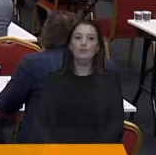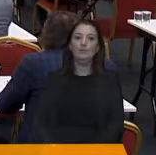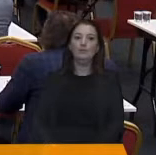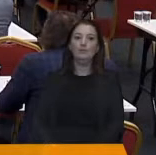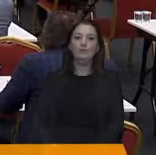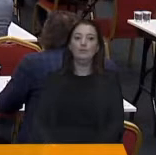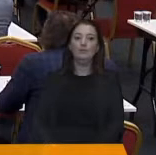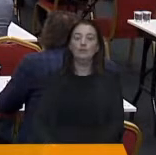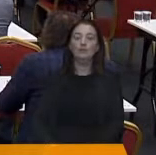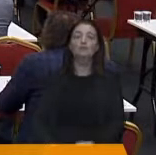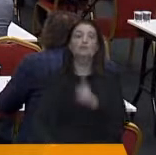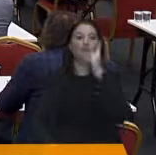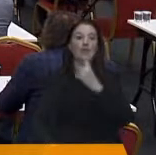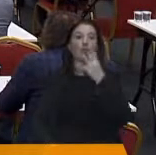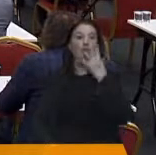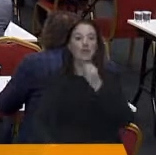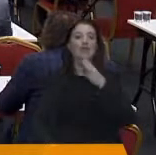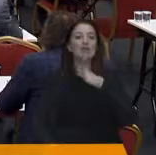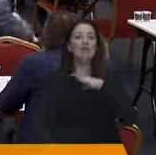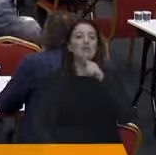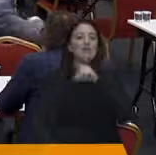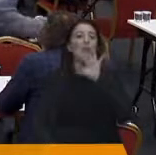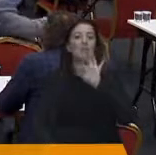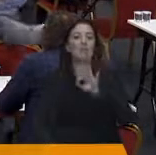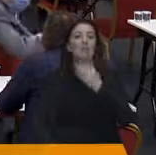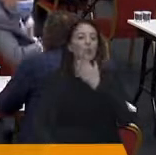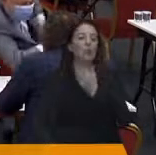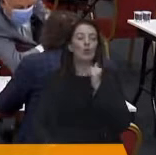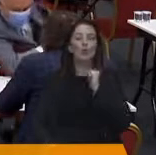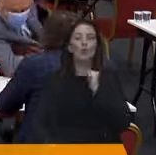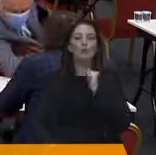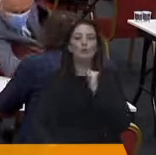Evet, söz vereceğim. Önce isterseniz sizle başlayalım. Buyurun.